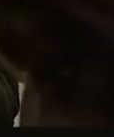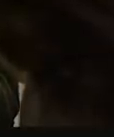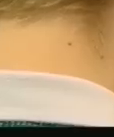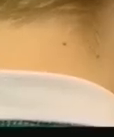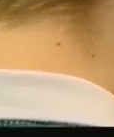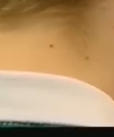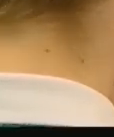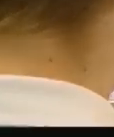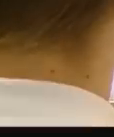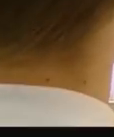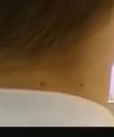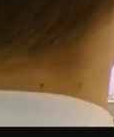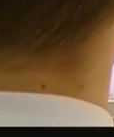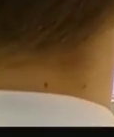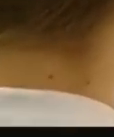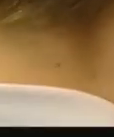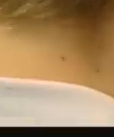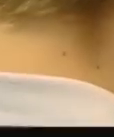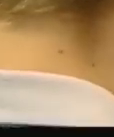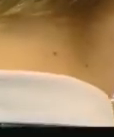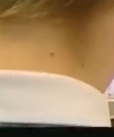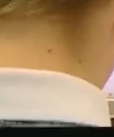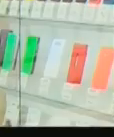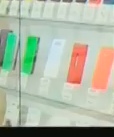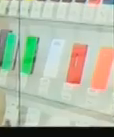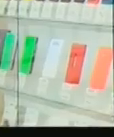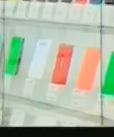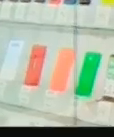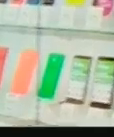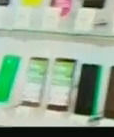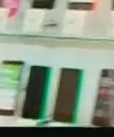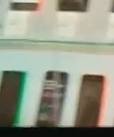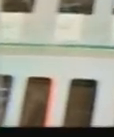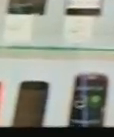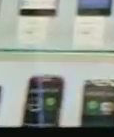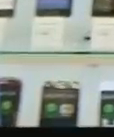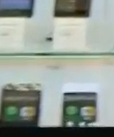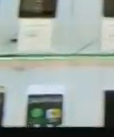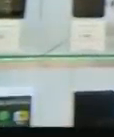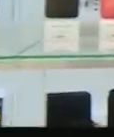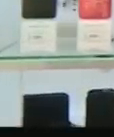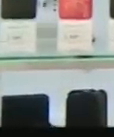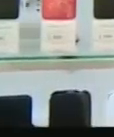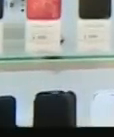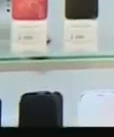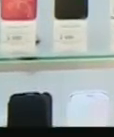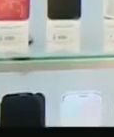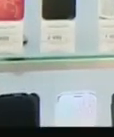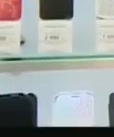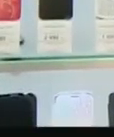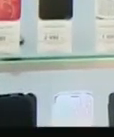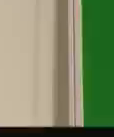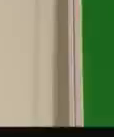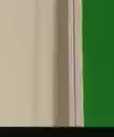всей России, а также 1 гигабайт самого быстрого мобильного интернета в сети 3G. Этот объем оптимален для активного общения